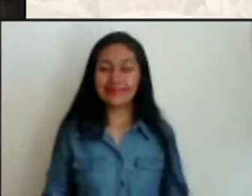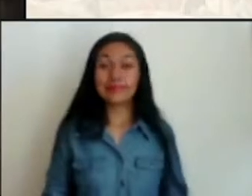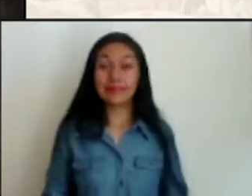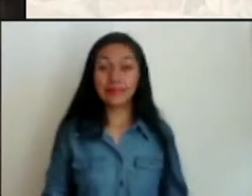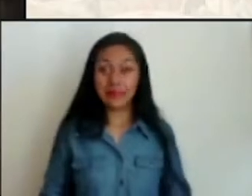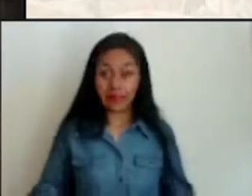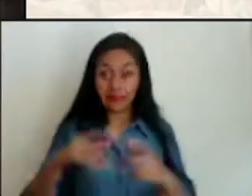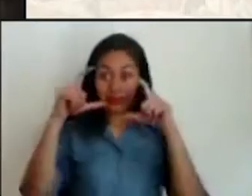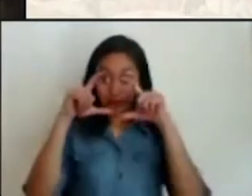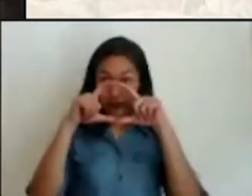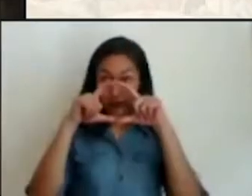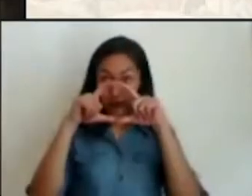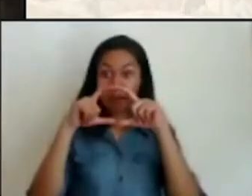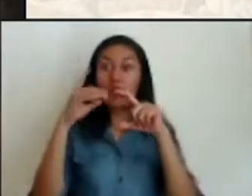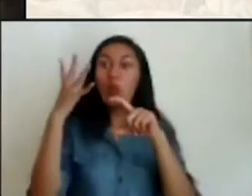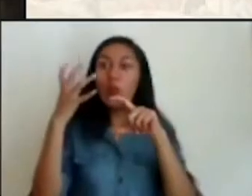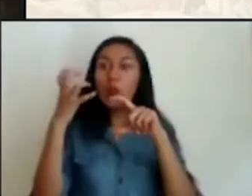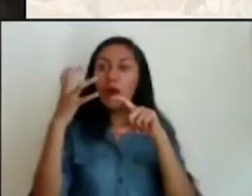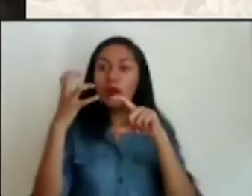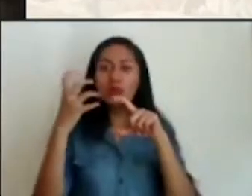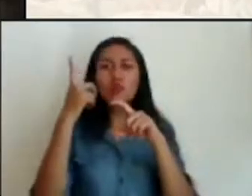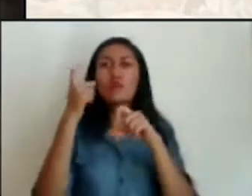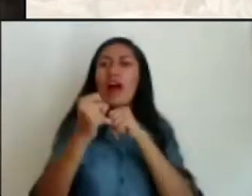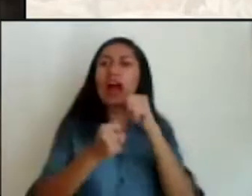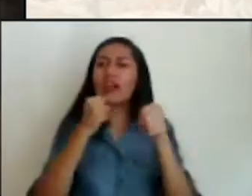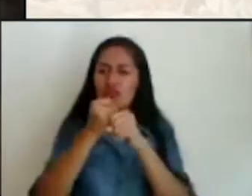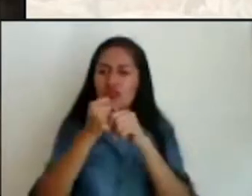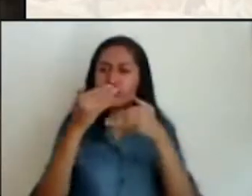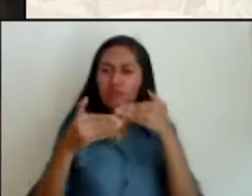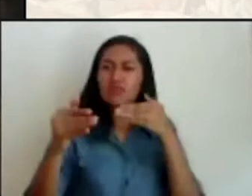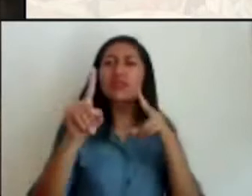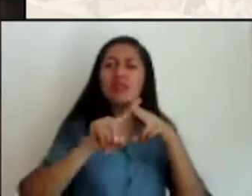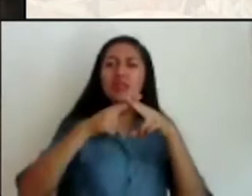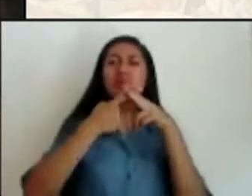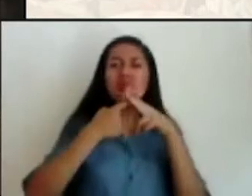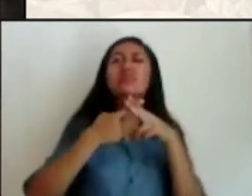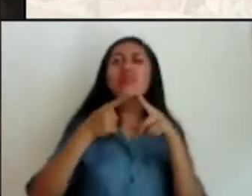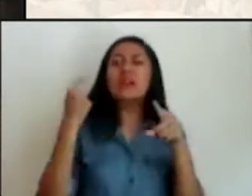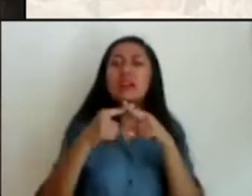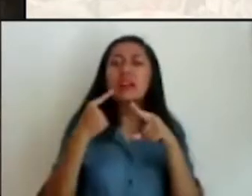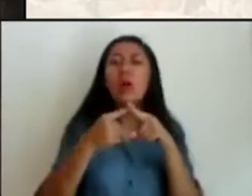La cuarta osella es un año después, 1631, en el primer año del ducado de Francesco Erizzo.